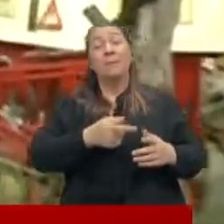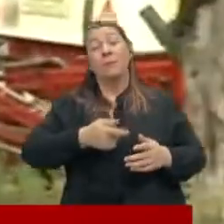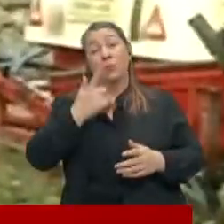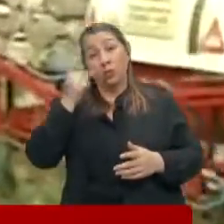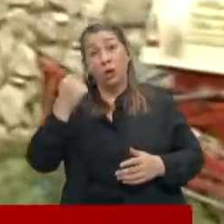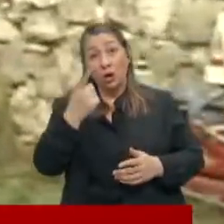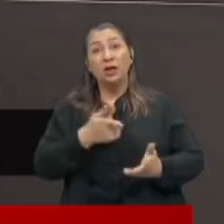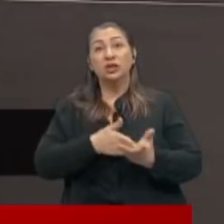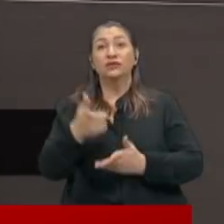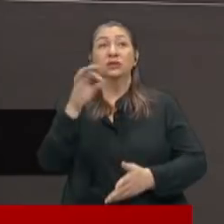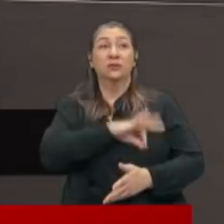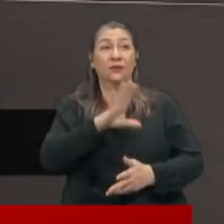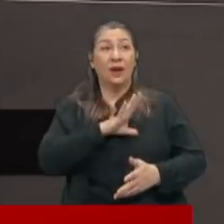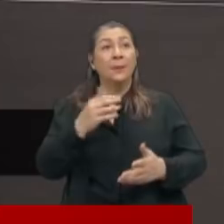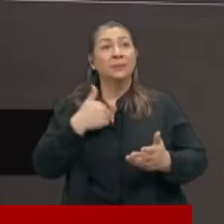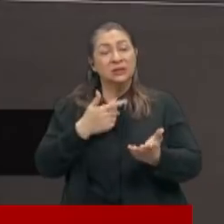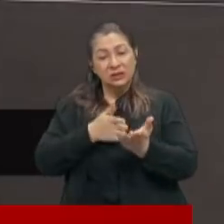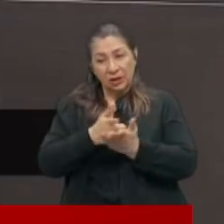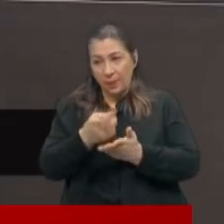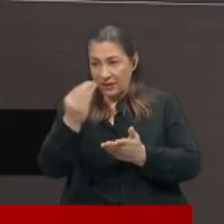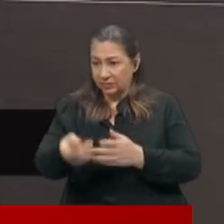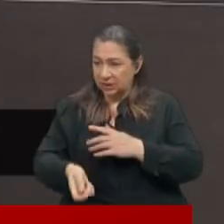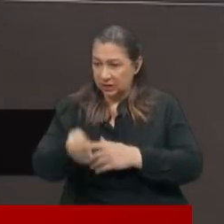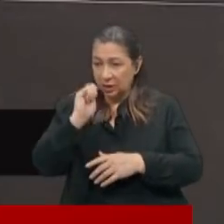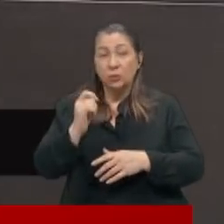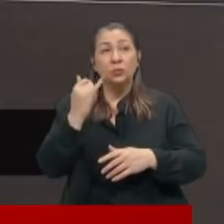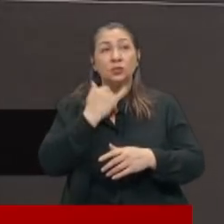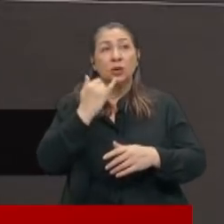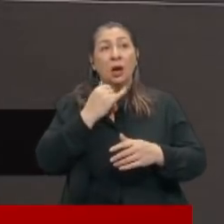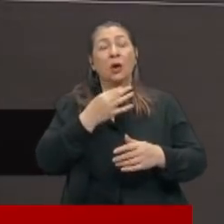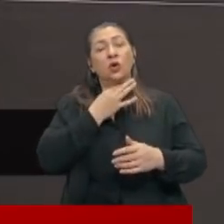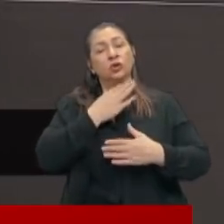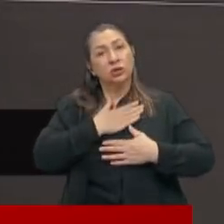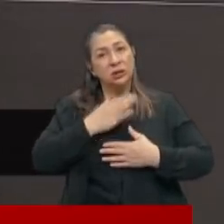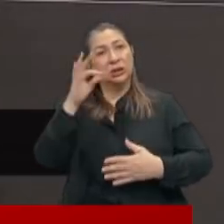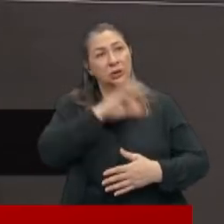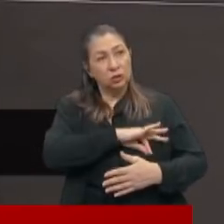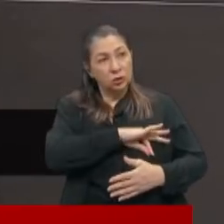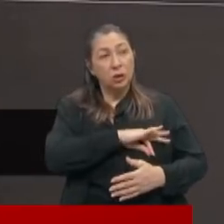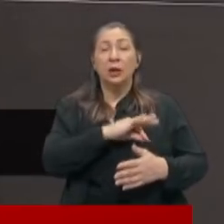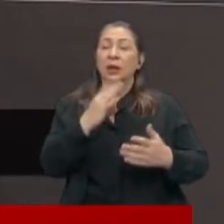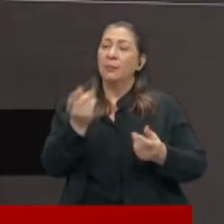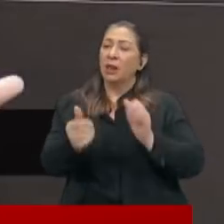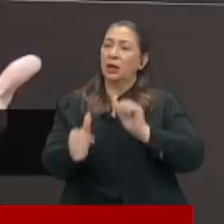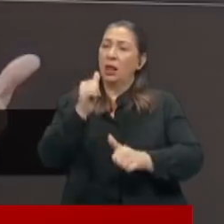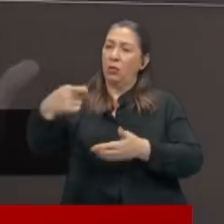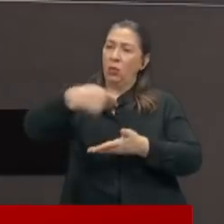çiftçi kazanıyor. Biz tarıma verdiğimiz kredilerde müşterilerimiz hamdolsun kazanıyor ve edimlerini yeme getiriyor, paralarını ödüyorlar. Onlar da